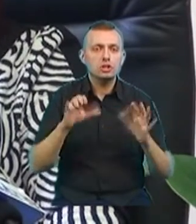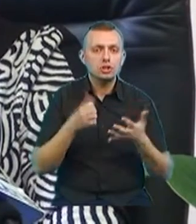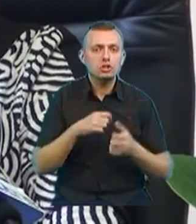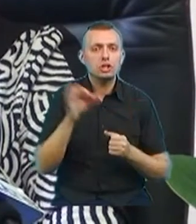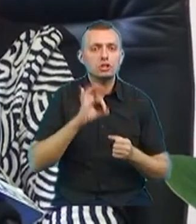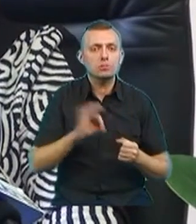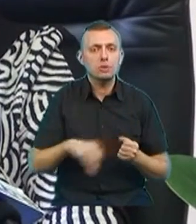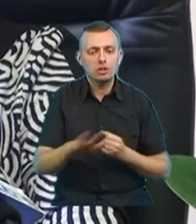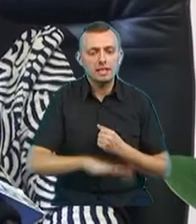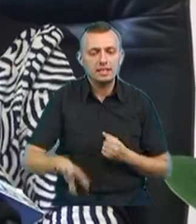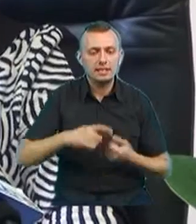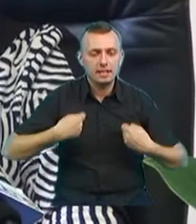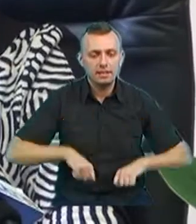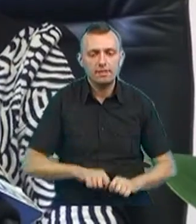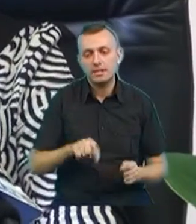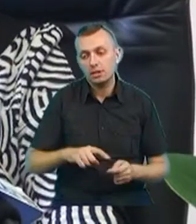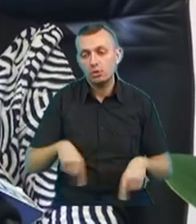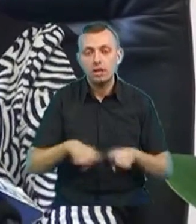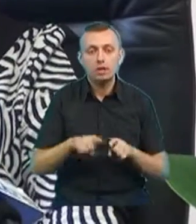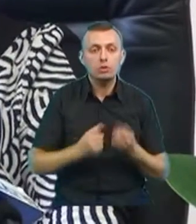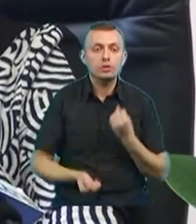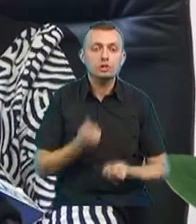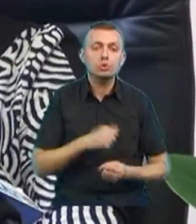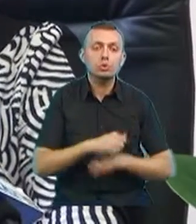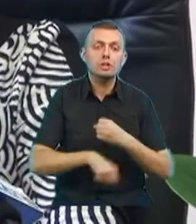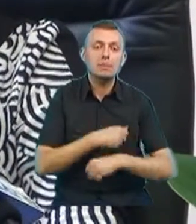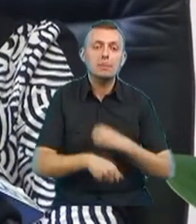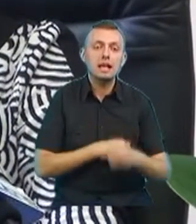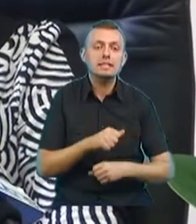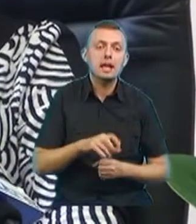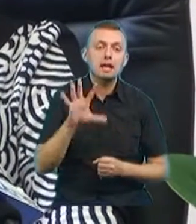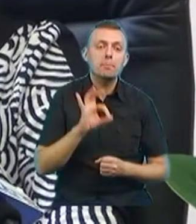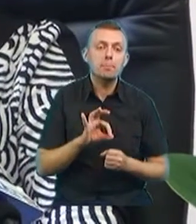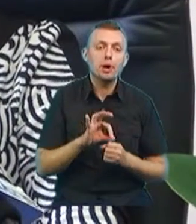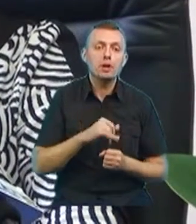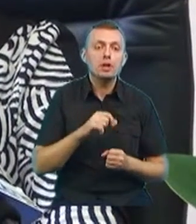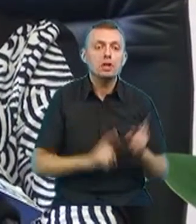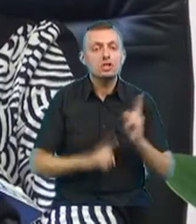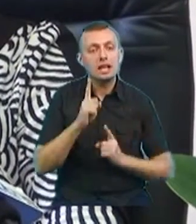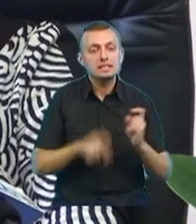46% tereny wiejskie. To też jest trudna praca, dlatego że